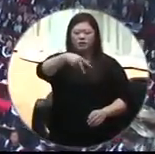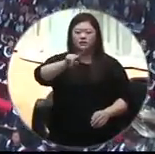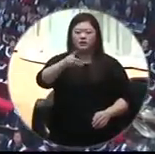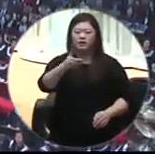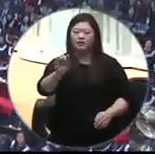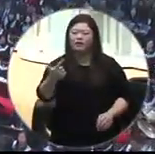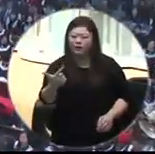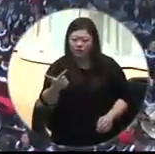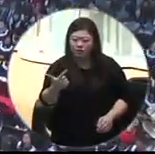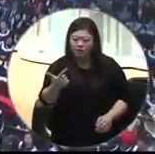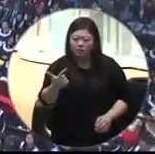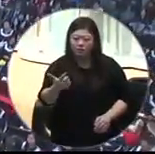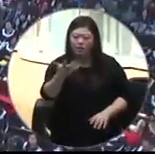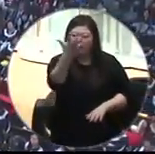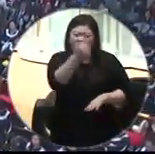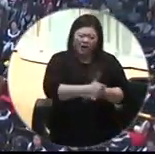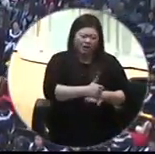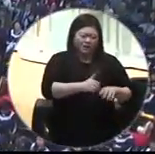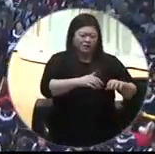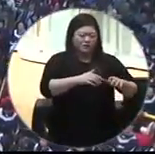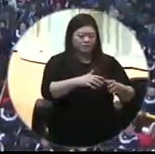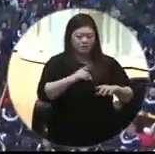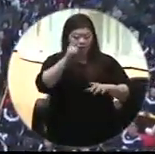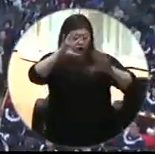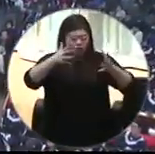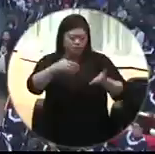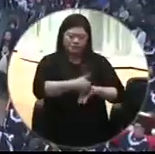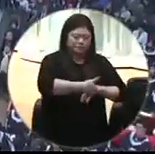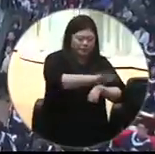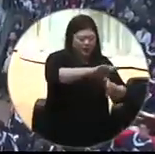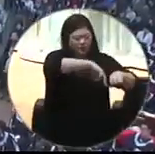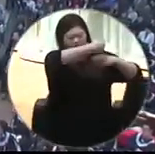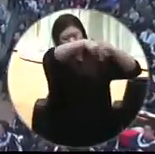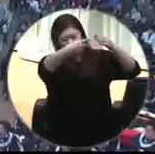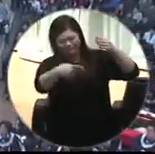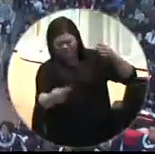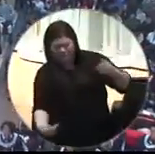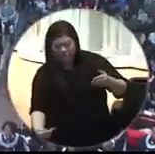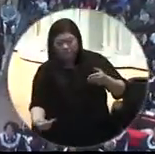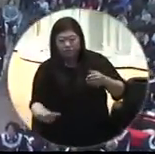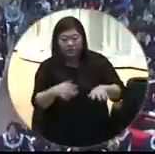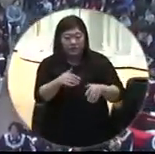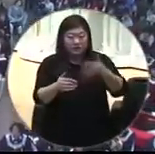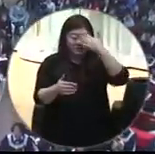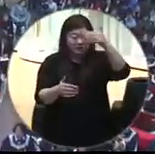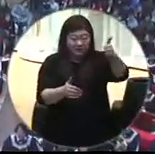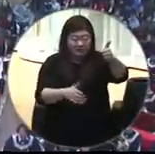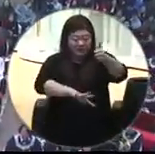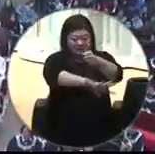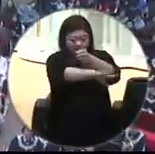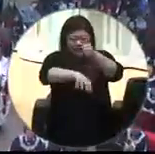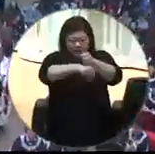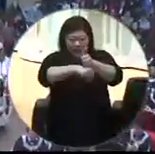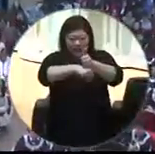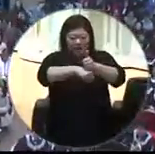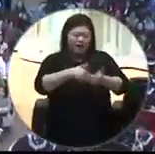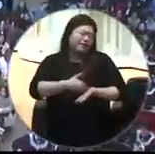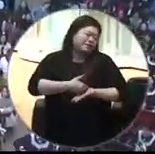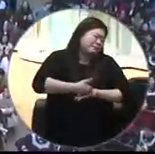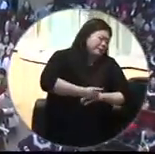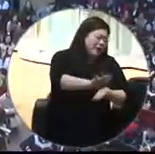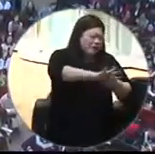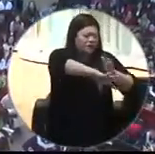자라 그가 땅으로 내가 쫓기니 그의 사자들도 그와 함께 내가 쫓기니라. 사단과 함께 내가